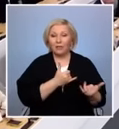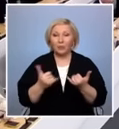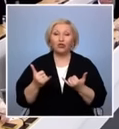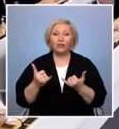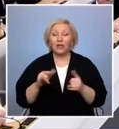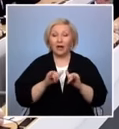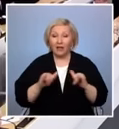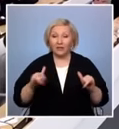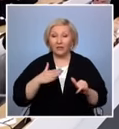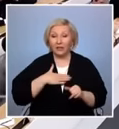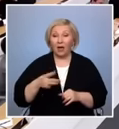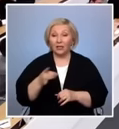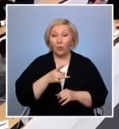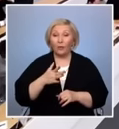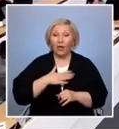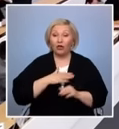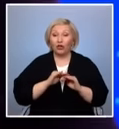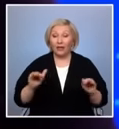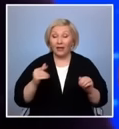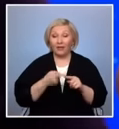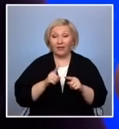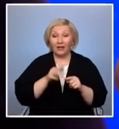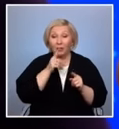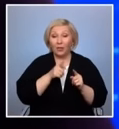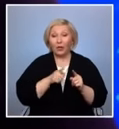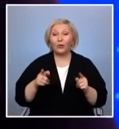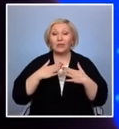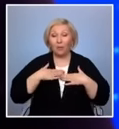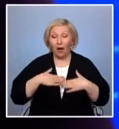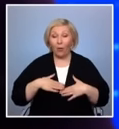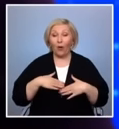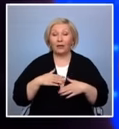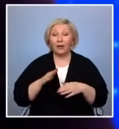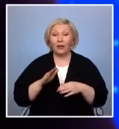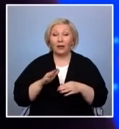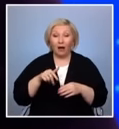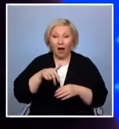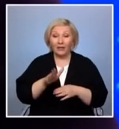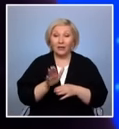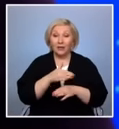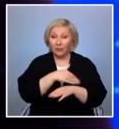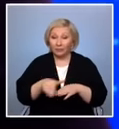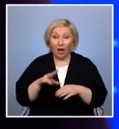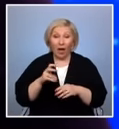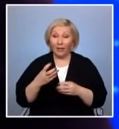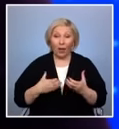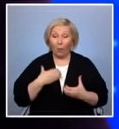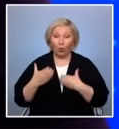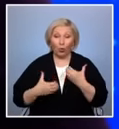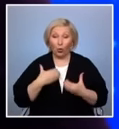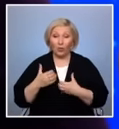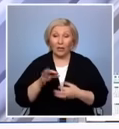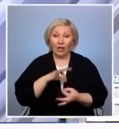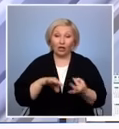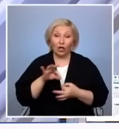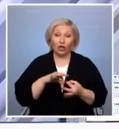Башкортостан. И вообще было много загадочного. Например, он сказал такую фразу. «Многое, что мы планируем,